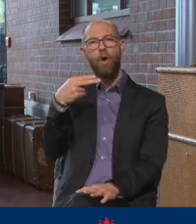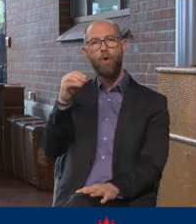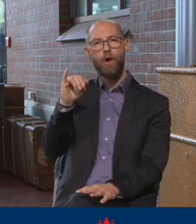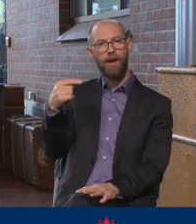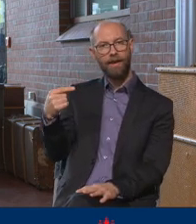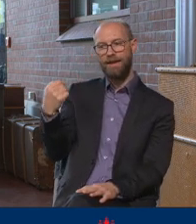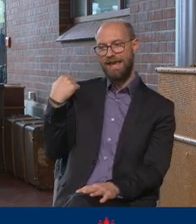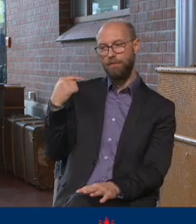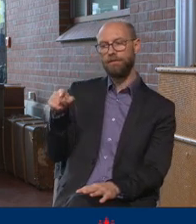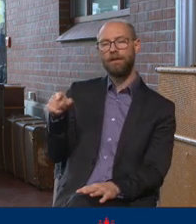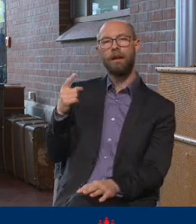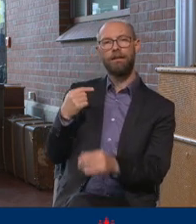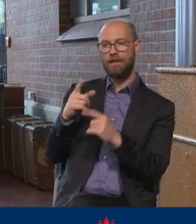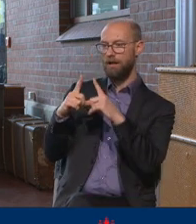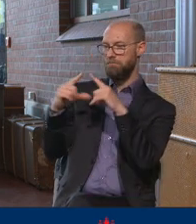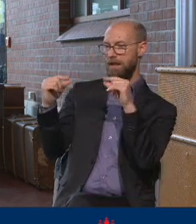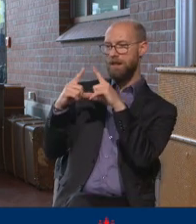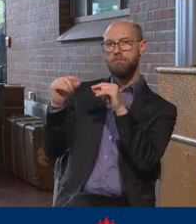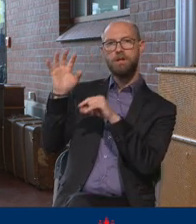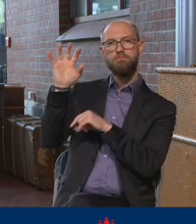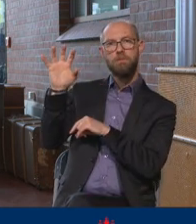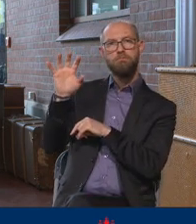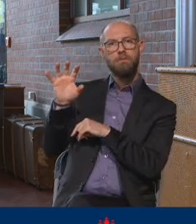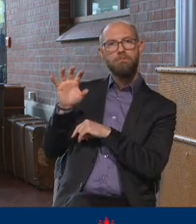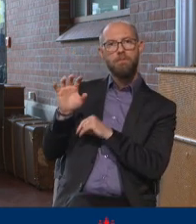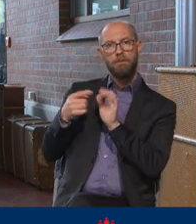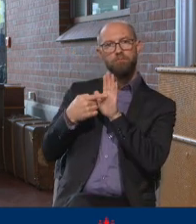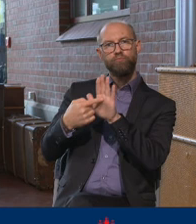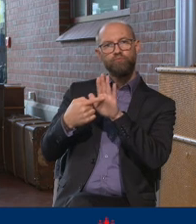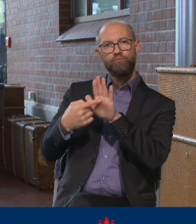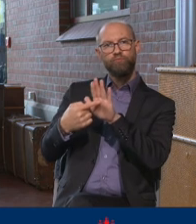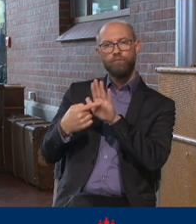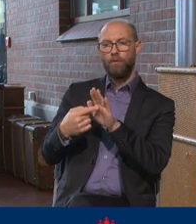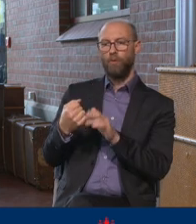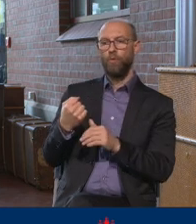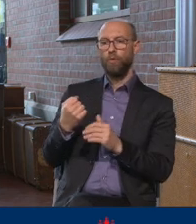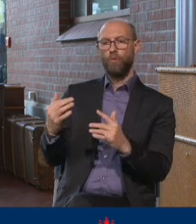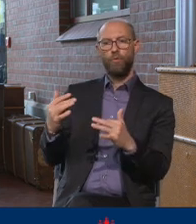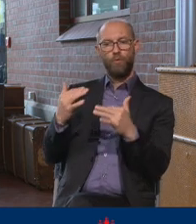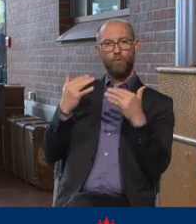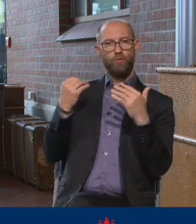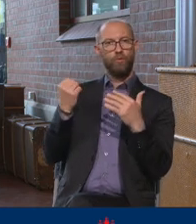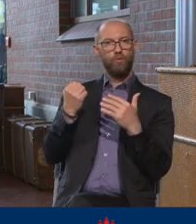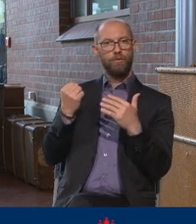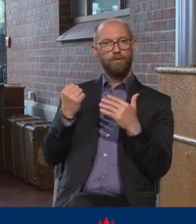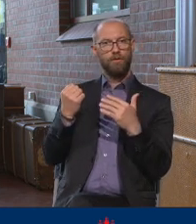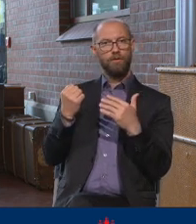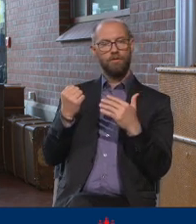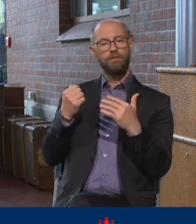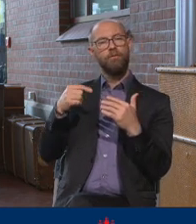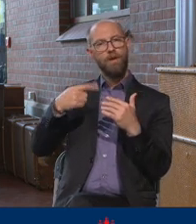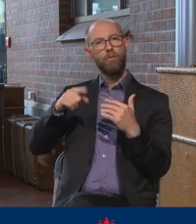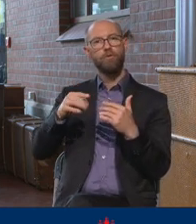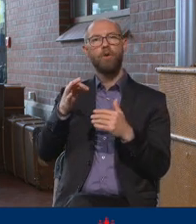bildmächtigen plänen und bildern gezeigt wir haben natürlich auch orte zu schaffen für